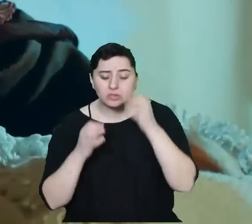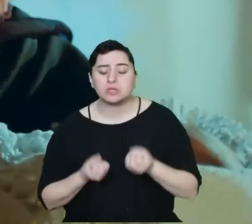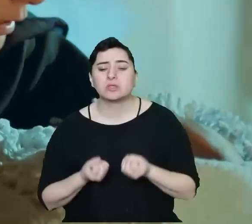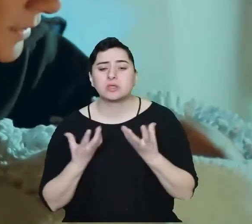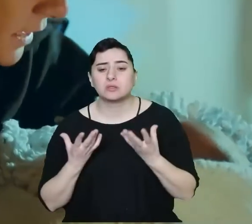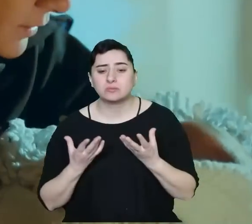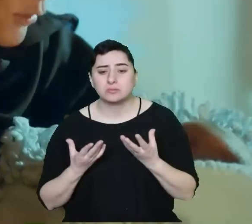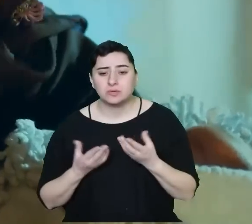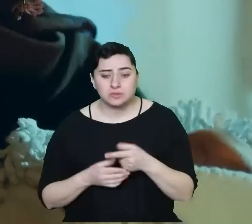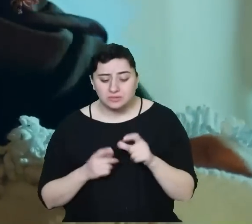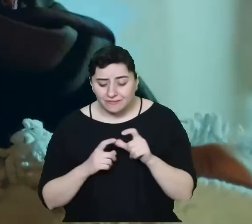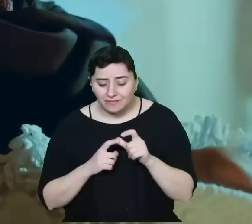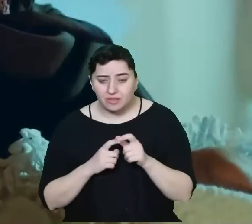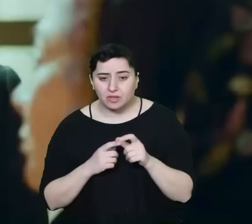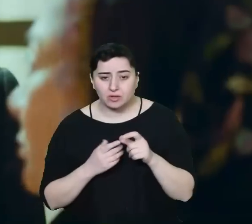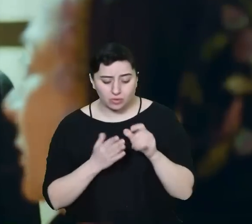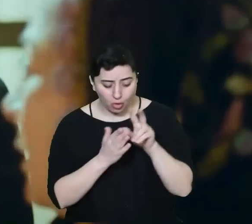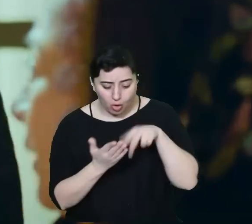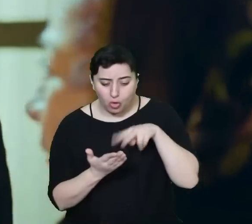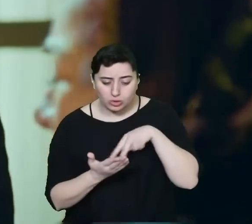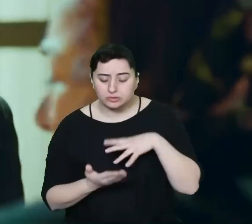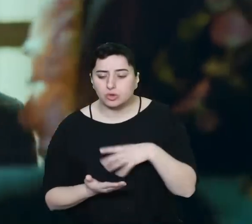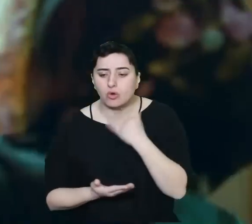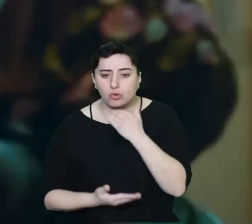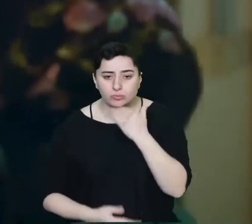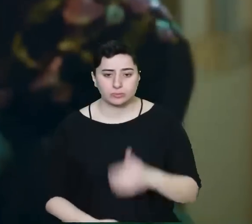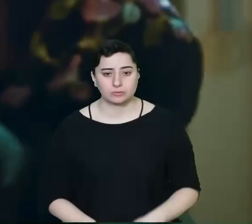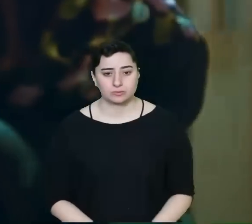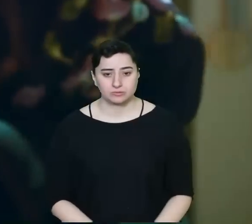yetmiyor. Sevde'ye Tolstoy okuyamıyorum.